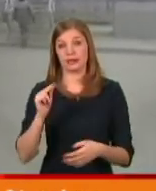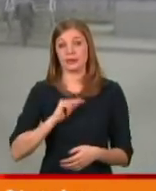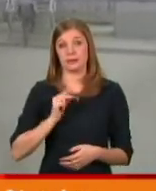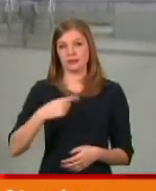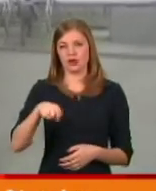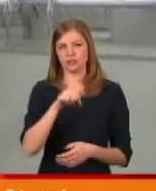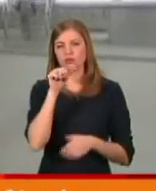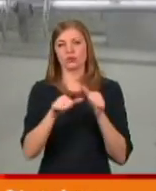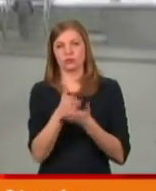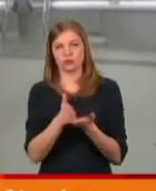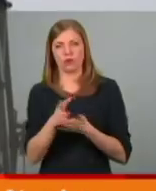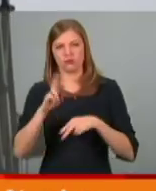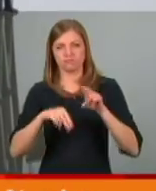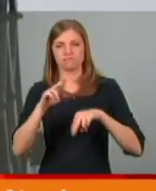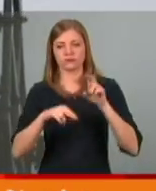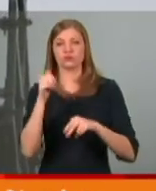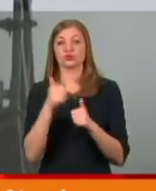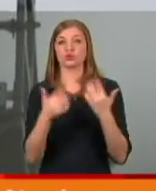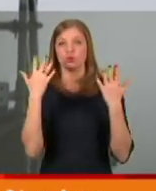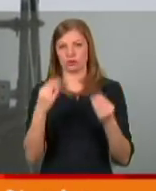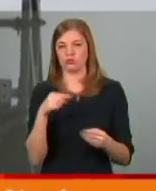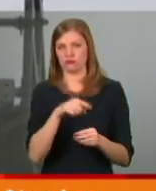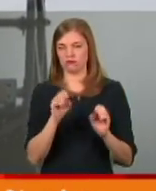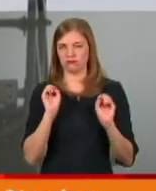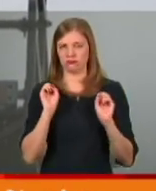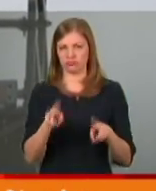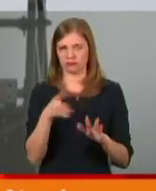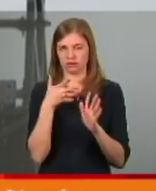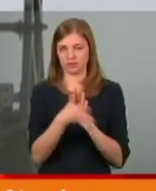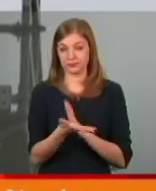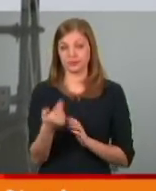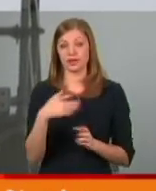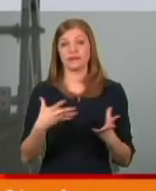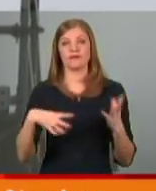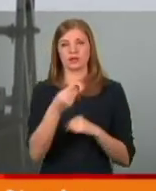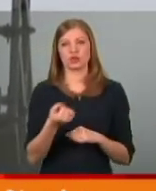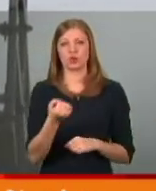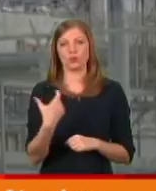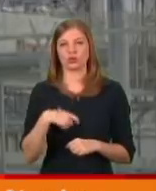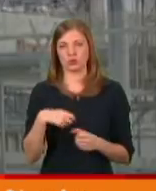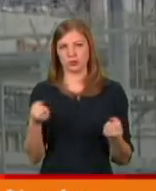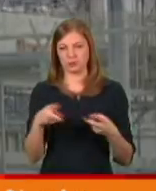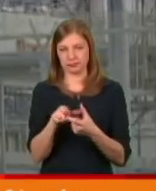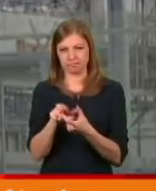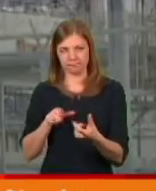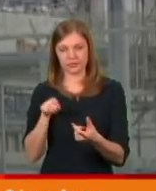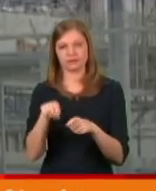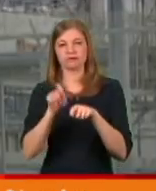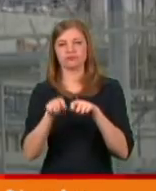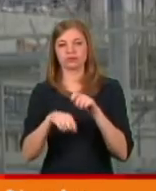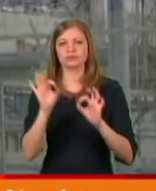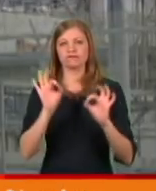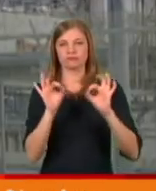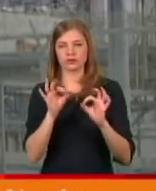які роками зводять укриття, щодня наражаються на радіаційну небезпеку. Усі носять із собою пристрої, що вимірюють